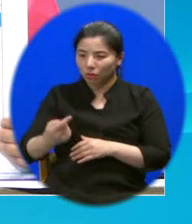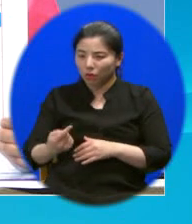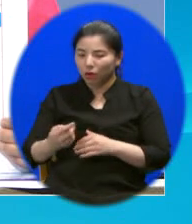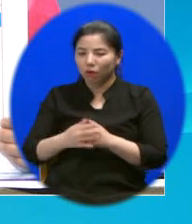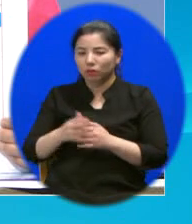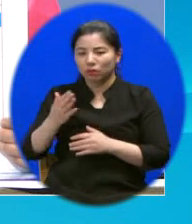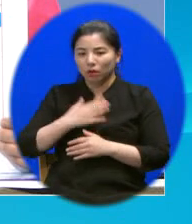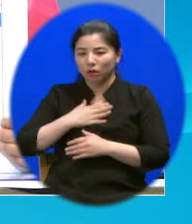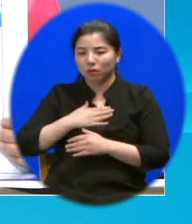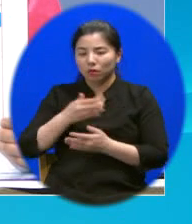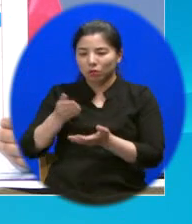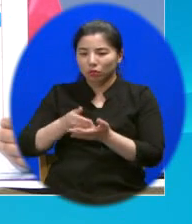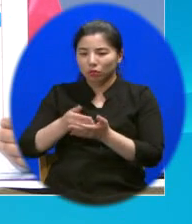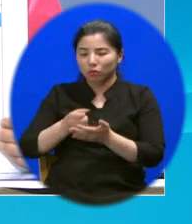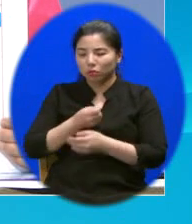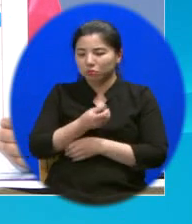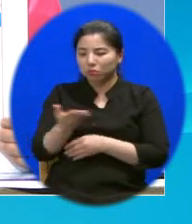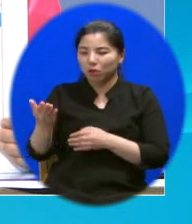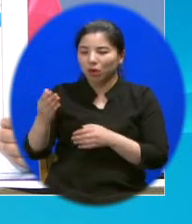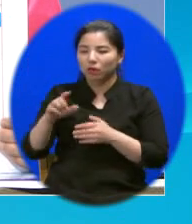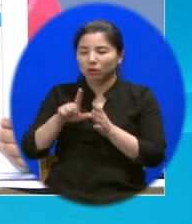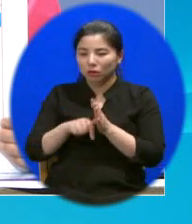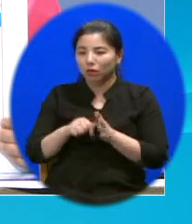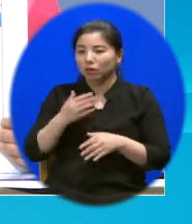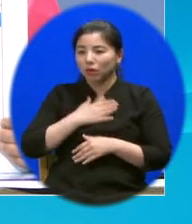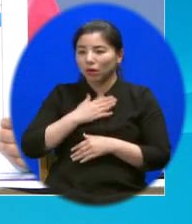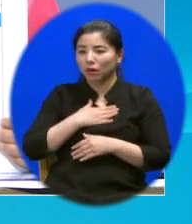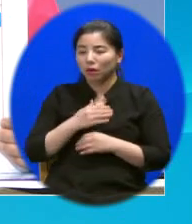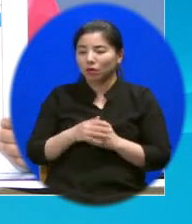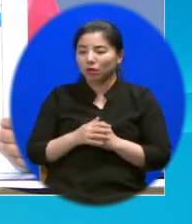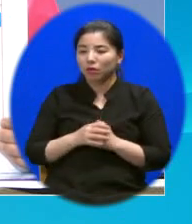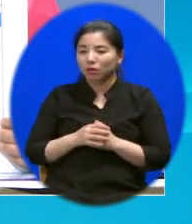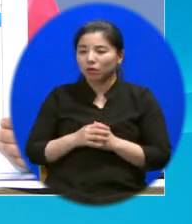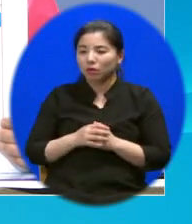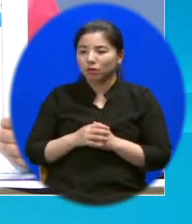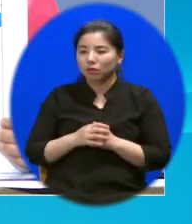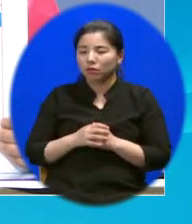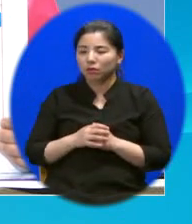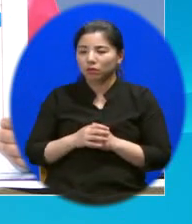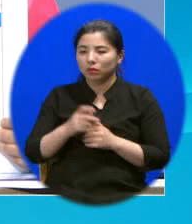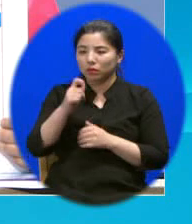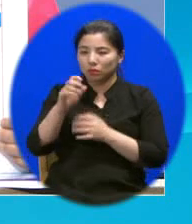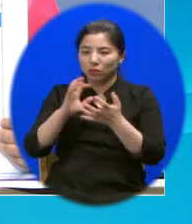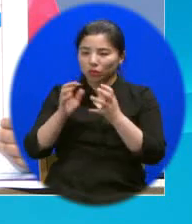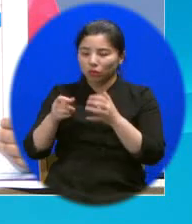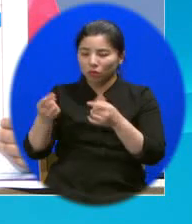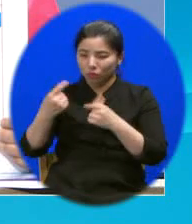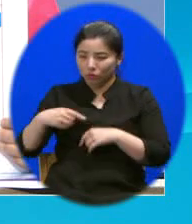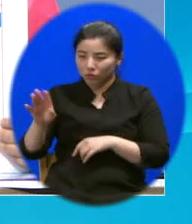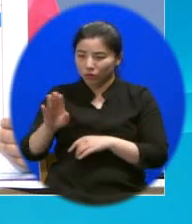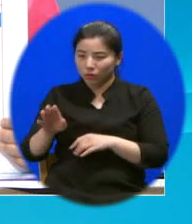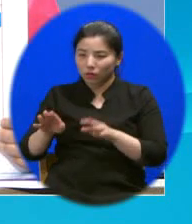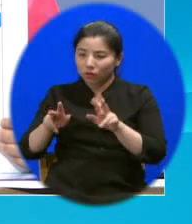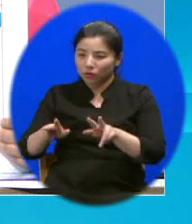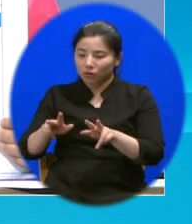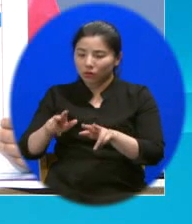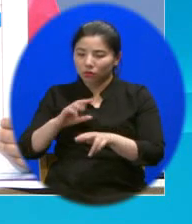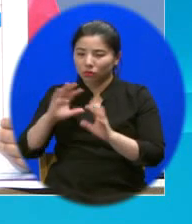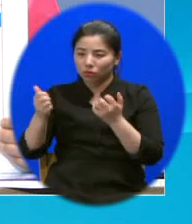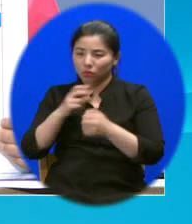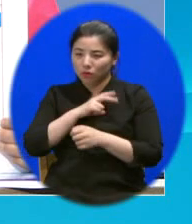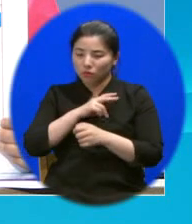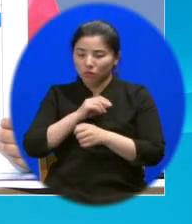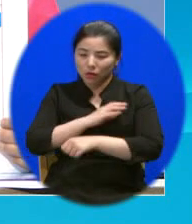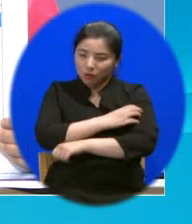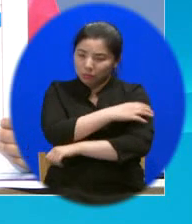저한테 보도자료 뿌리기 를 그 저건 뭡니까 저 tv 토론에 응하지 않는 게 현역 국회의원 아 값지다 이렇게